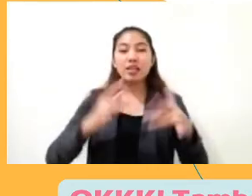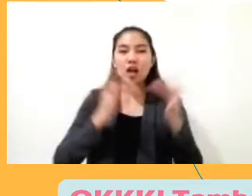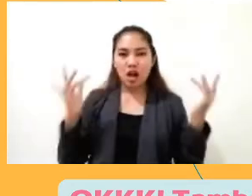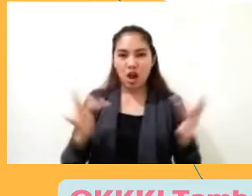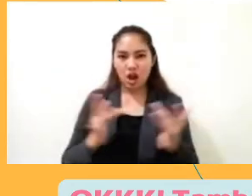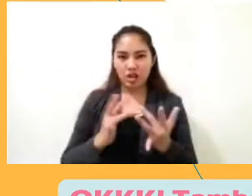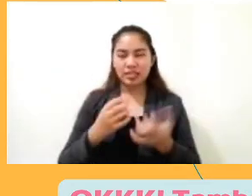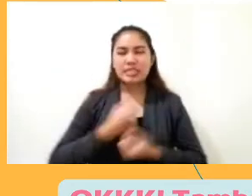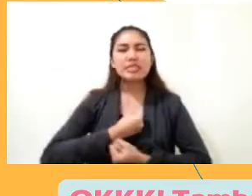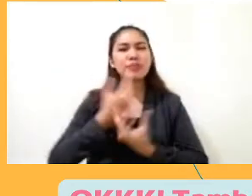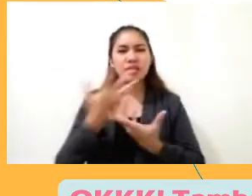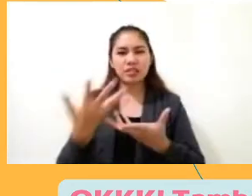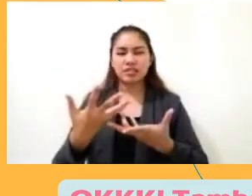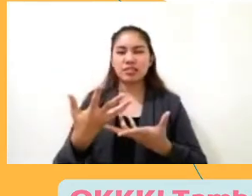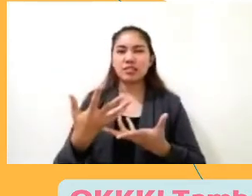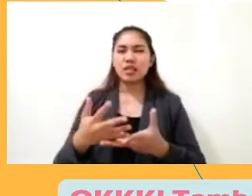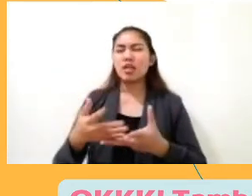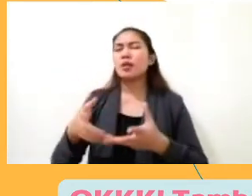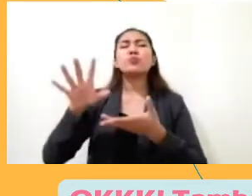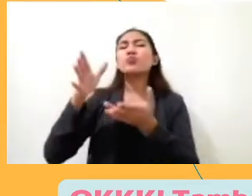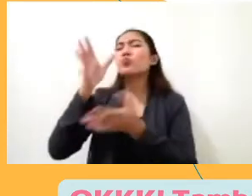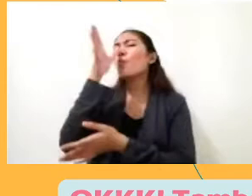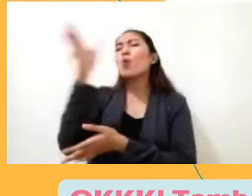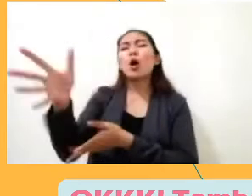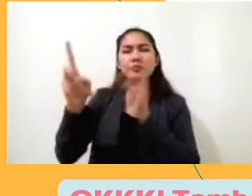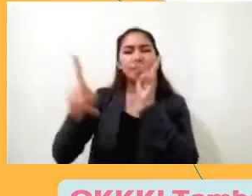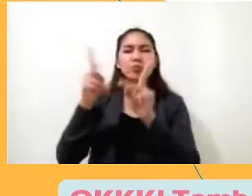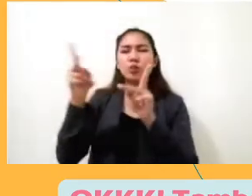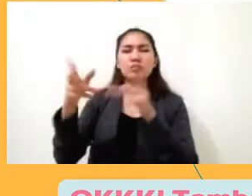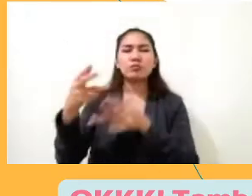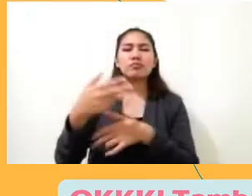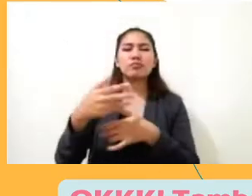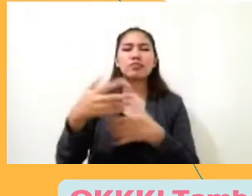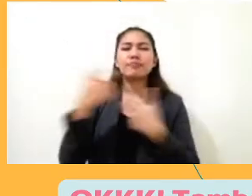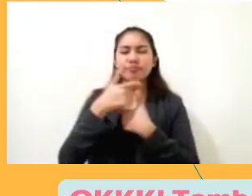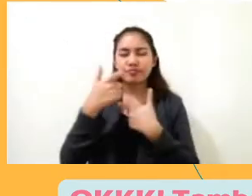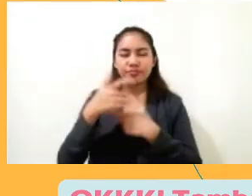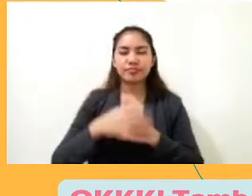Okay? Ngayon, para sa ating pagtatapos,